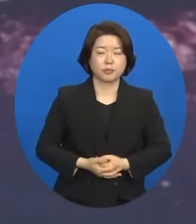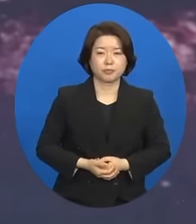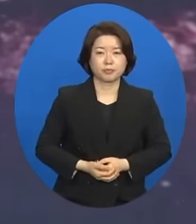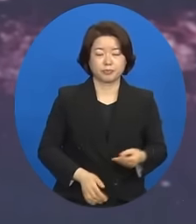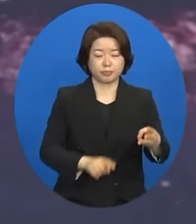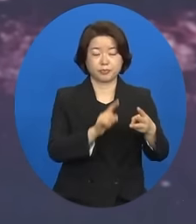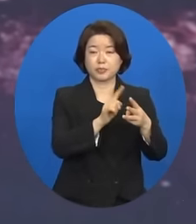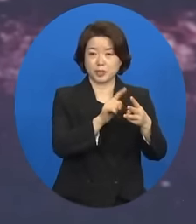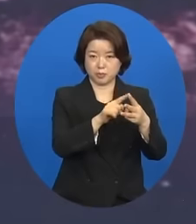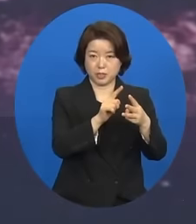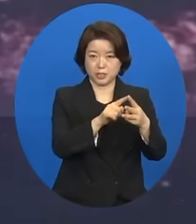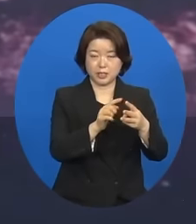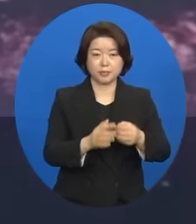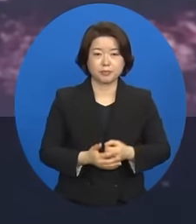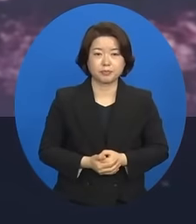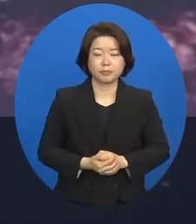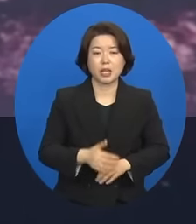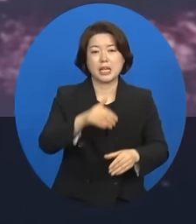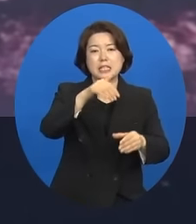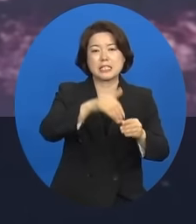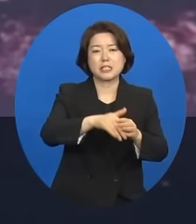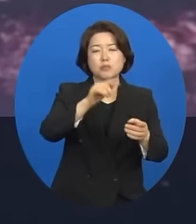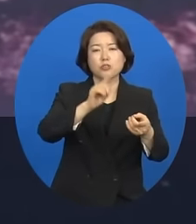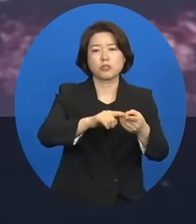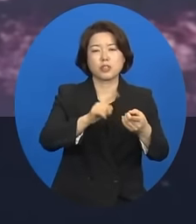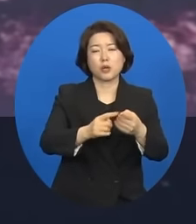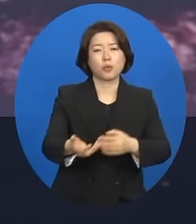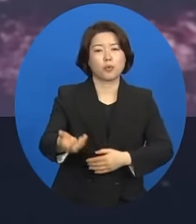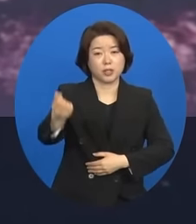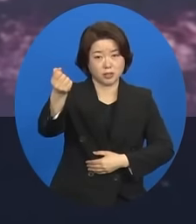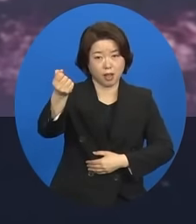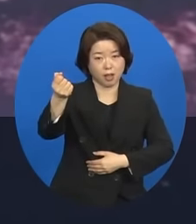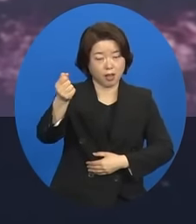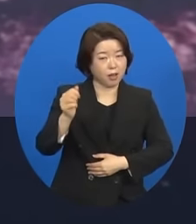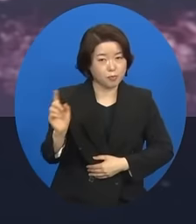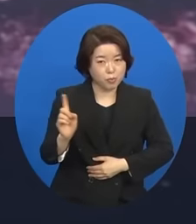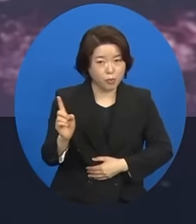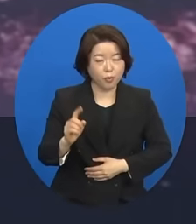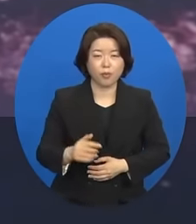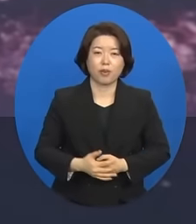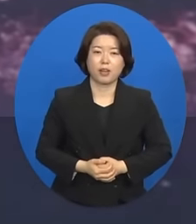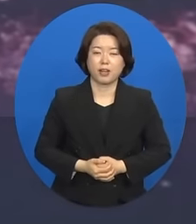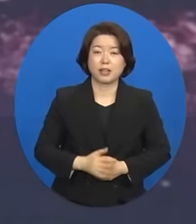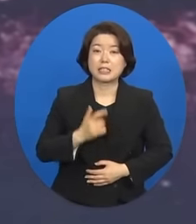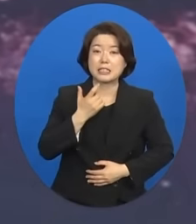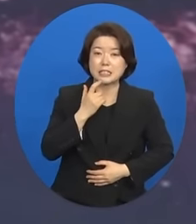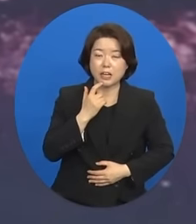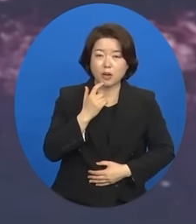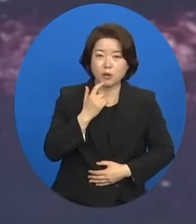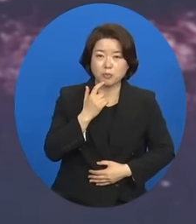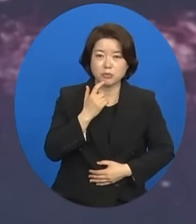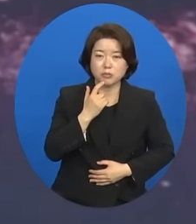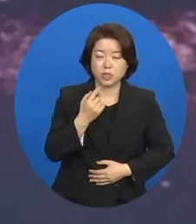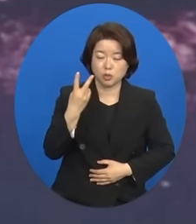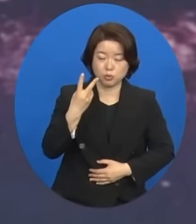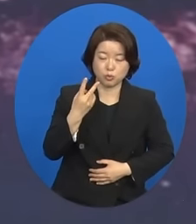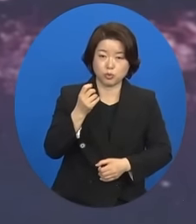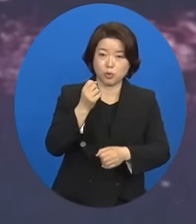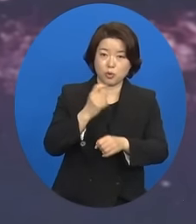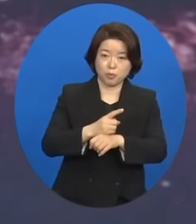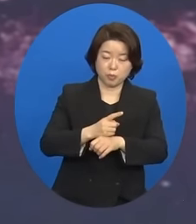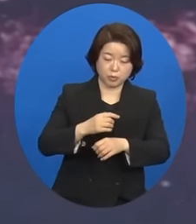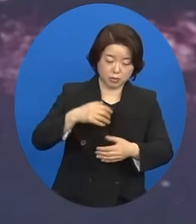번째입니다 심은대로 거둔다는 거예요 심은대로 거둔다 자 야은 두 본성을 가진